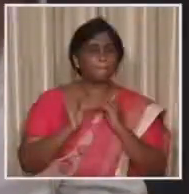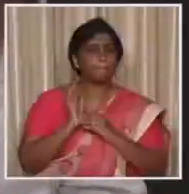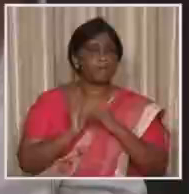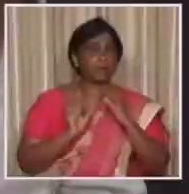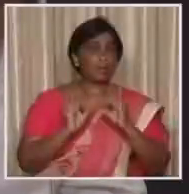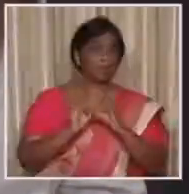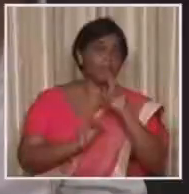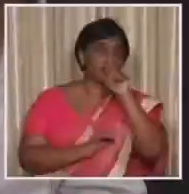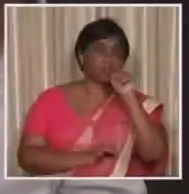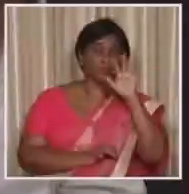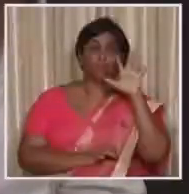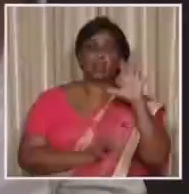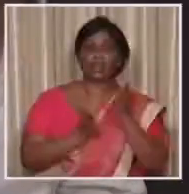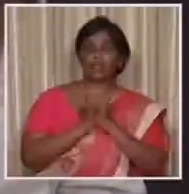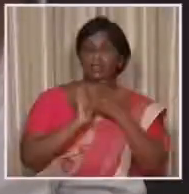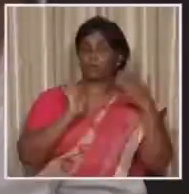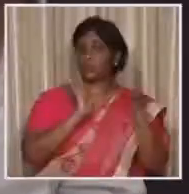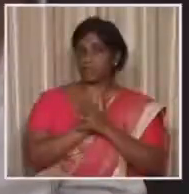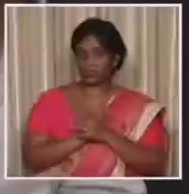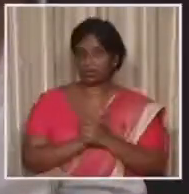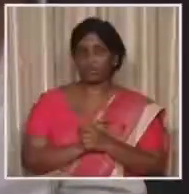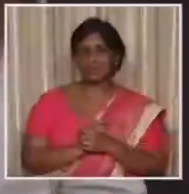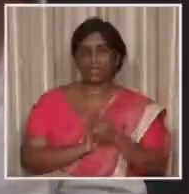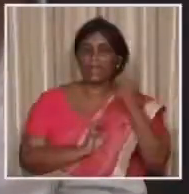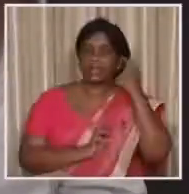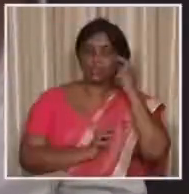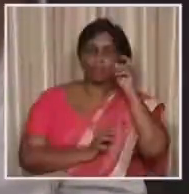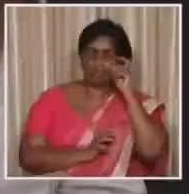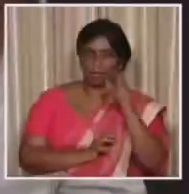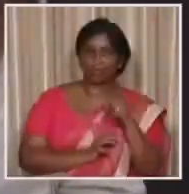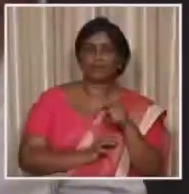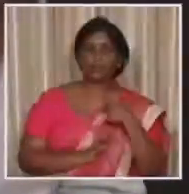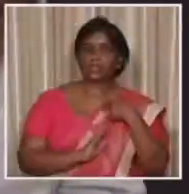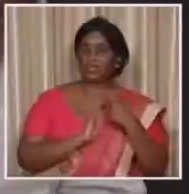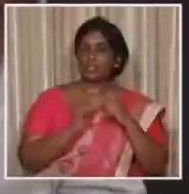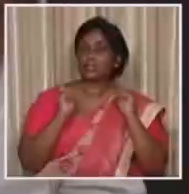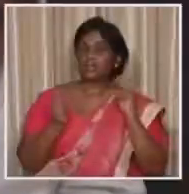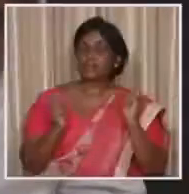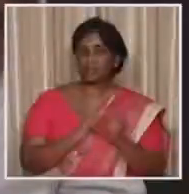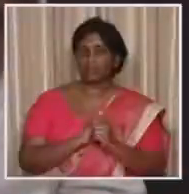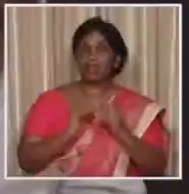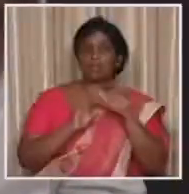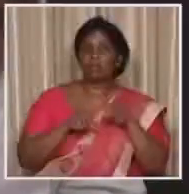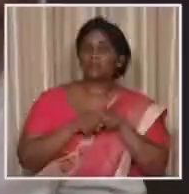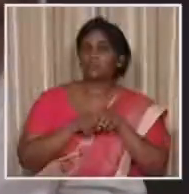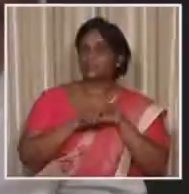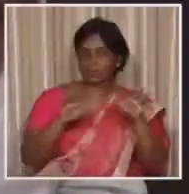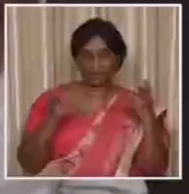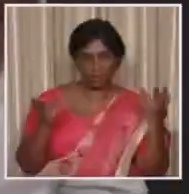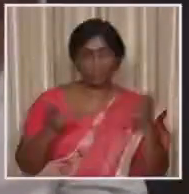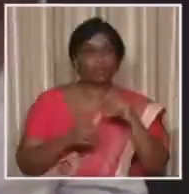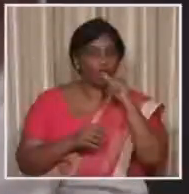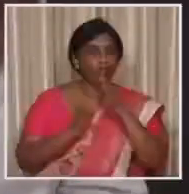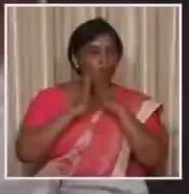අපි බිලියන 1.5ක් ඉන්දියාවත් එක්ක ගහන්නේ. ඉතින් කල්පනා කරලා බලපුවම අපේ ක්‍රීඩා ක්‍රිකට් ක්‍රීඩාව ගමට ගිහිල්ලා නැහැ. ඒක